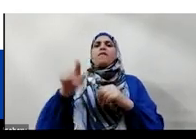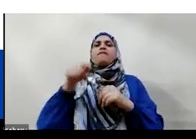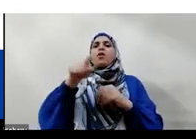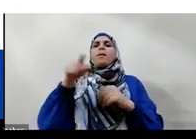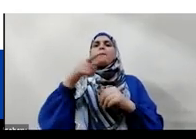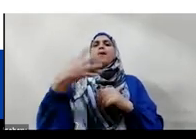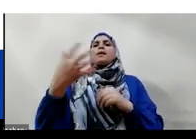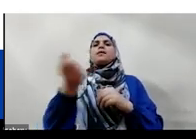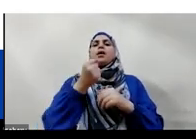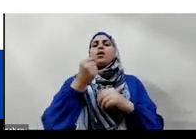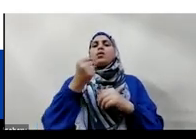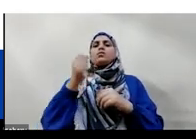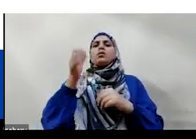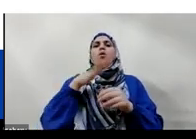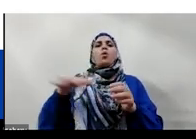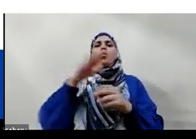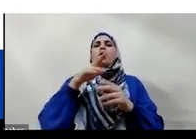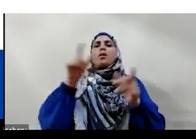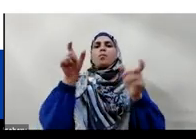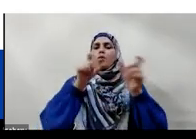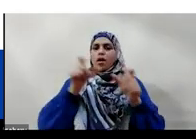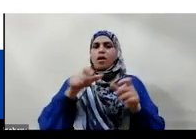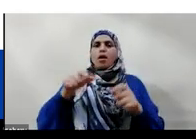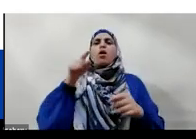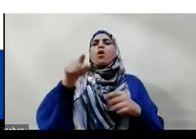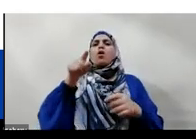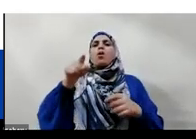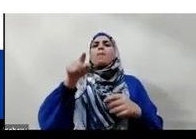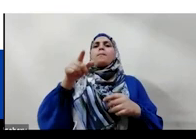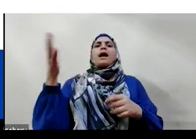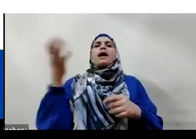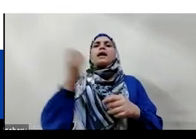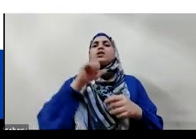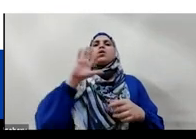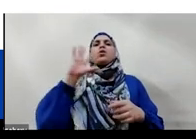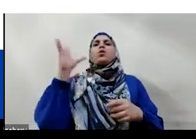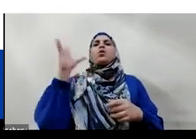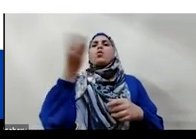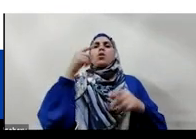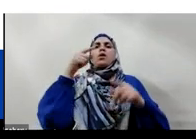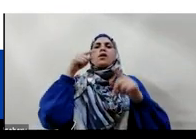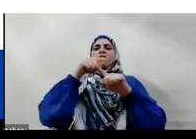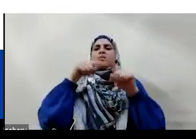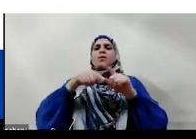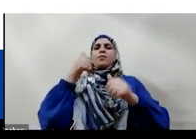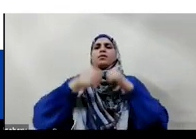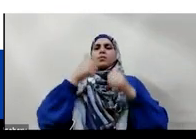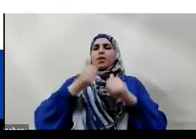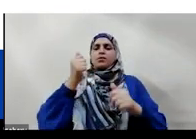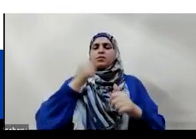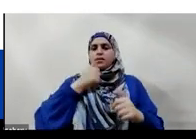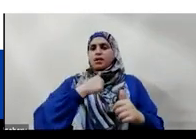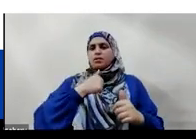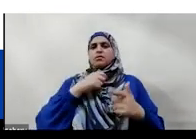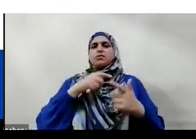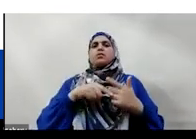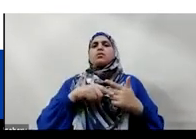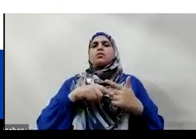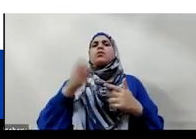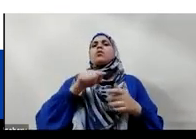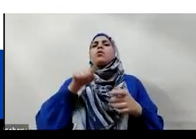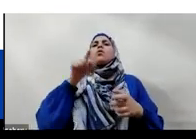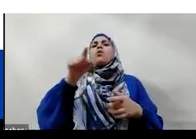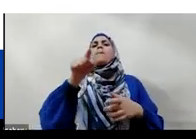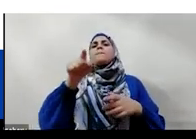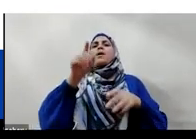الـ هيرفيو، هم اللي هيجي لهم كل السكورز بتاعت التست اللي حضراتكم عملتوها، او هم اللي